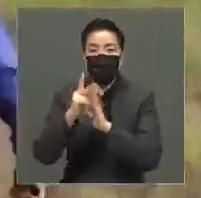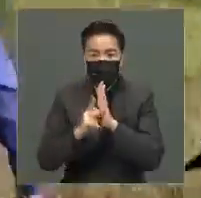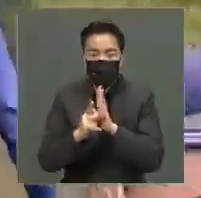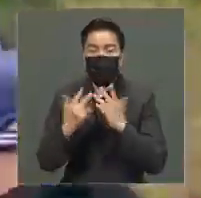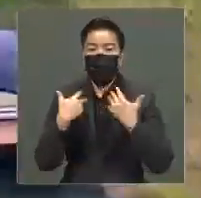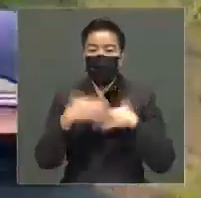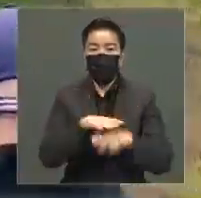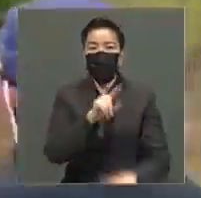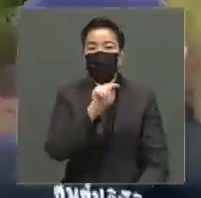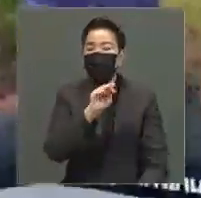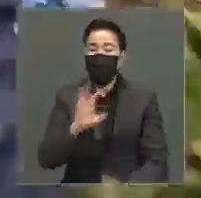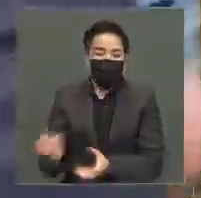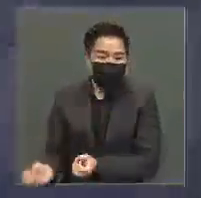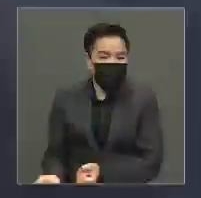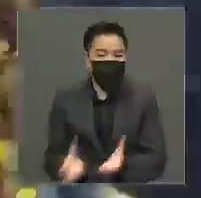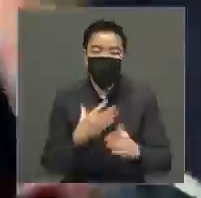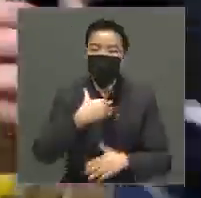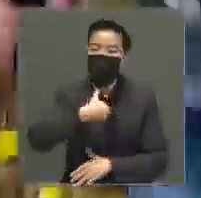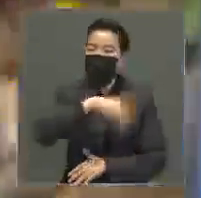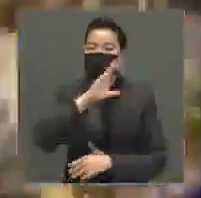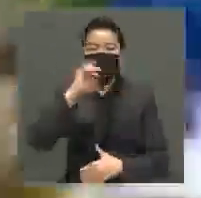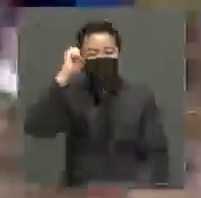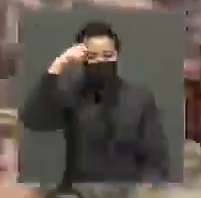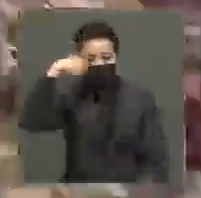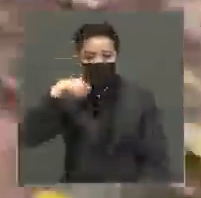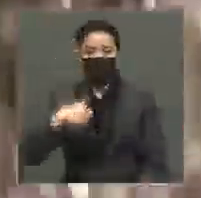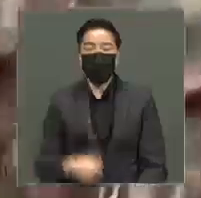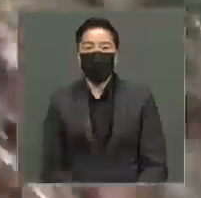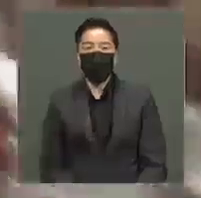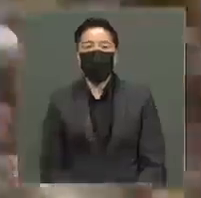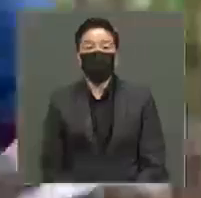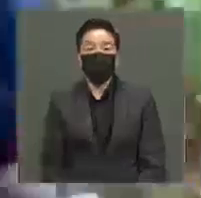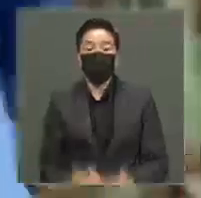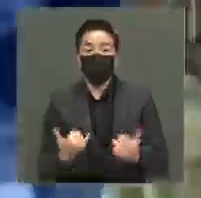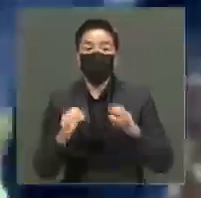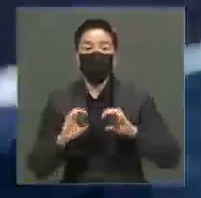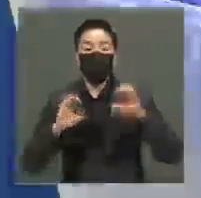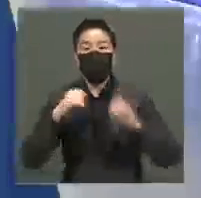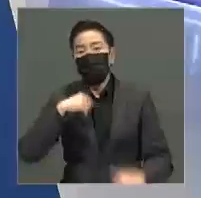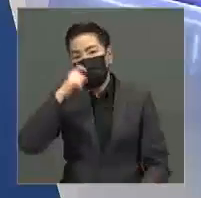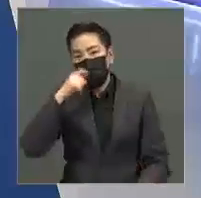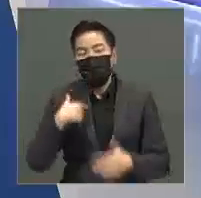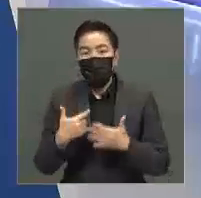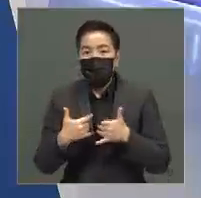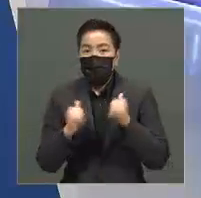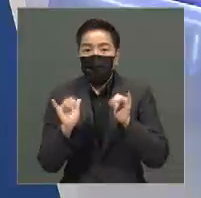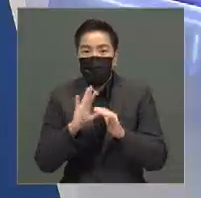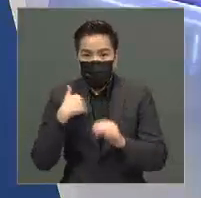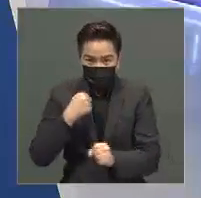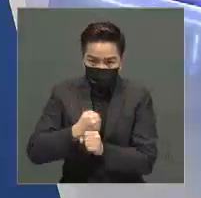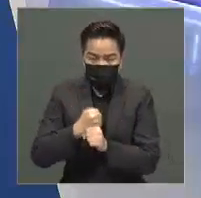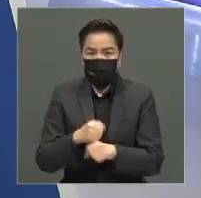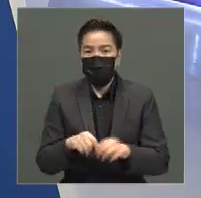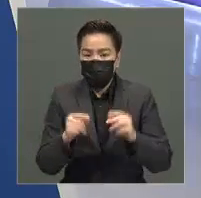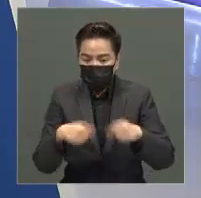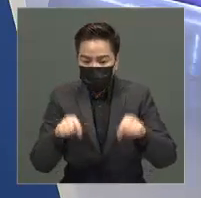ร้อมประสานตม.เพื่อผลักดันให้กลับประเทศต้นทางต่อไปครับ ค่ะจริงๆตอนนี้รัฐบาลไทยก็ไม่ได้นิ่งนอนใจนะก็พยายามที่จะท